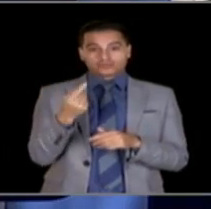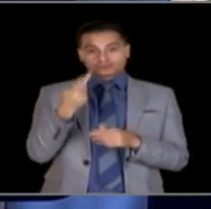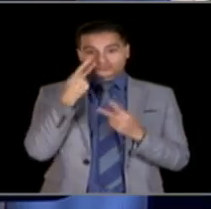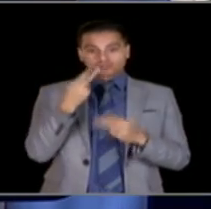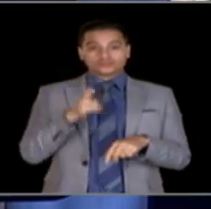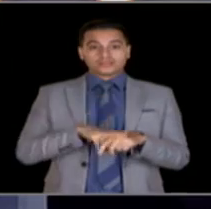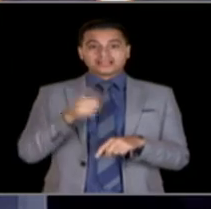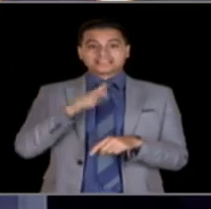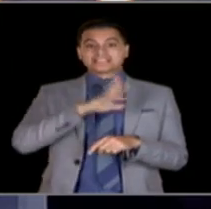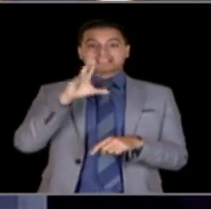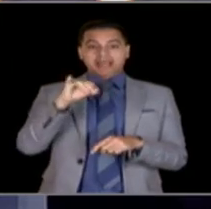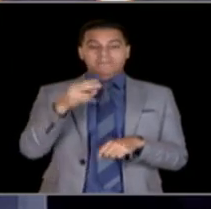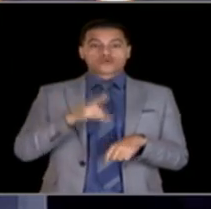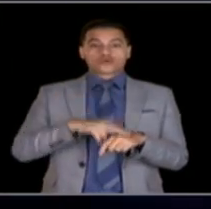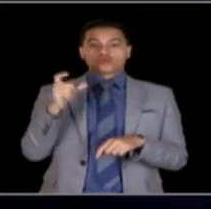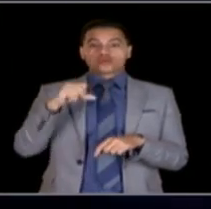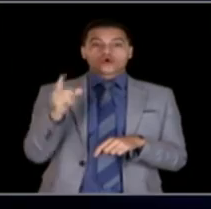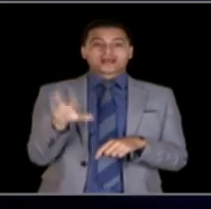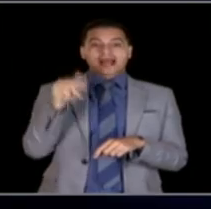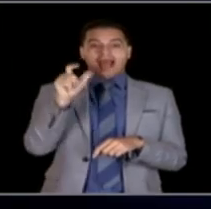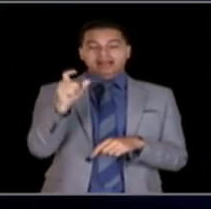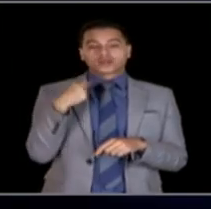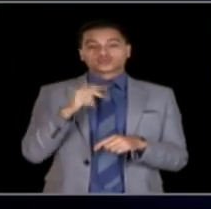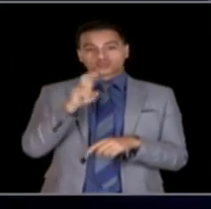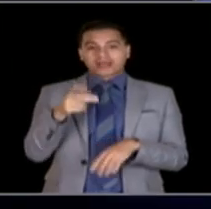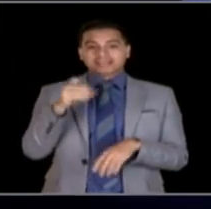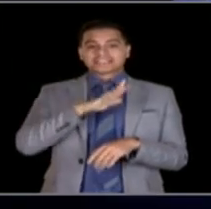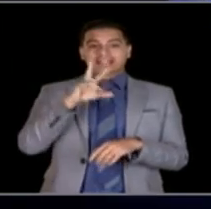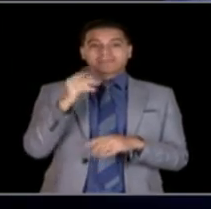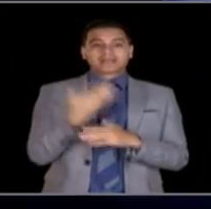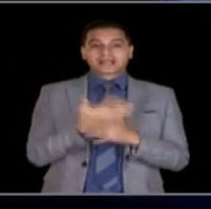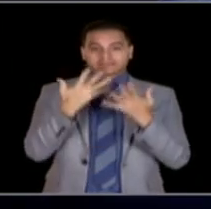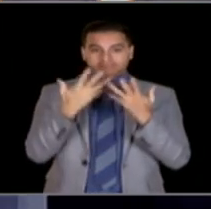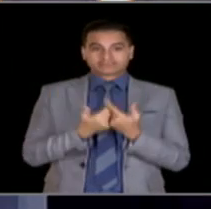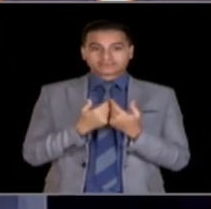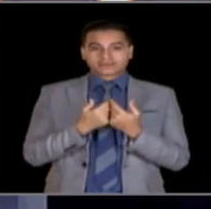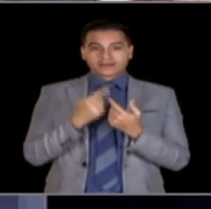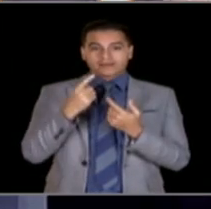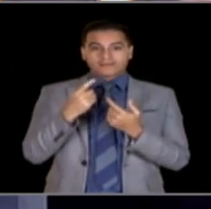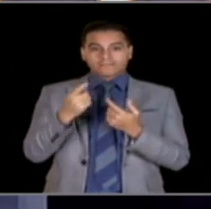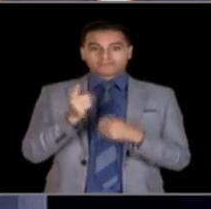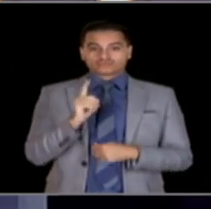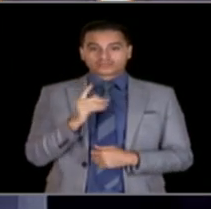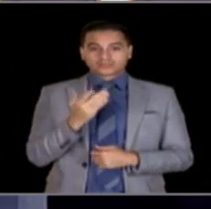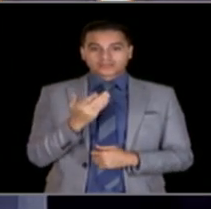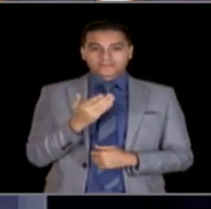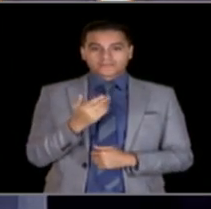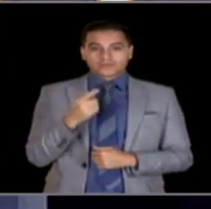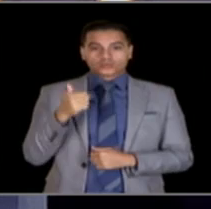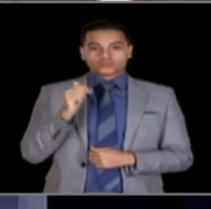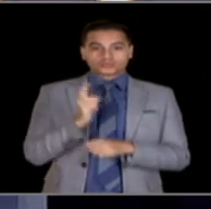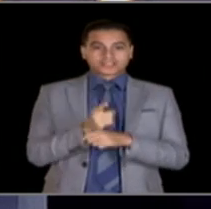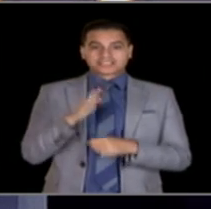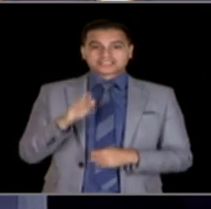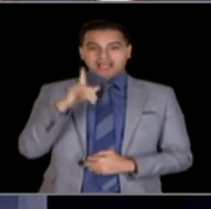وإسلام، إسلام ونورهان. عندي سؤال ليك يا إسلام، ما بتنزلش ليه قدرات ذهنية؟ علشان أستاذة سالي برضو بتعرف